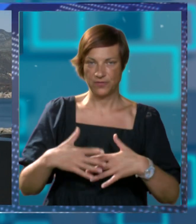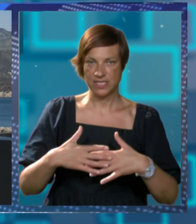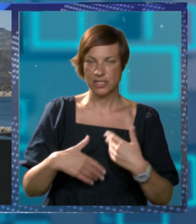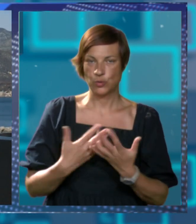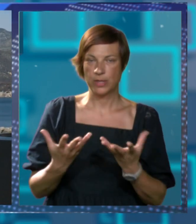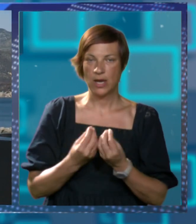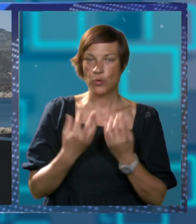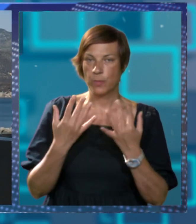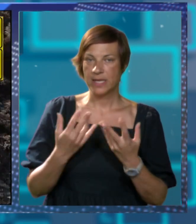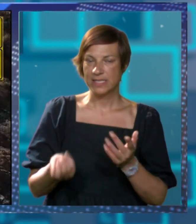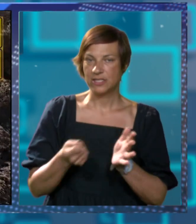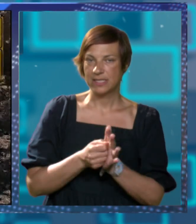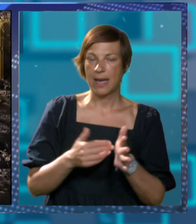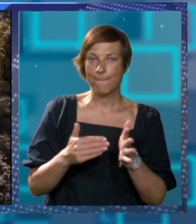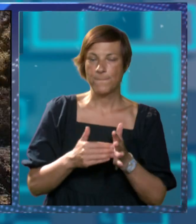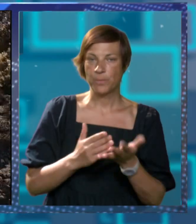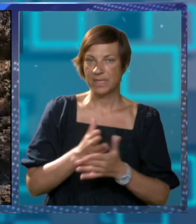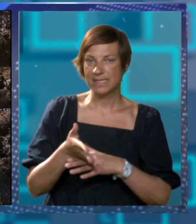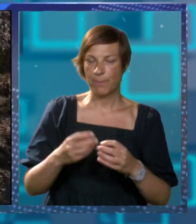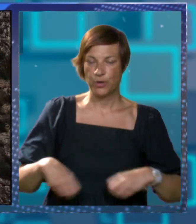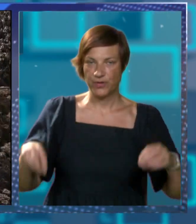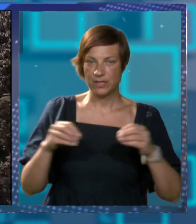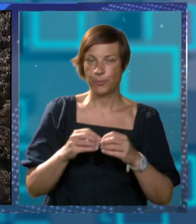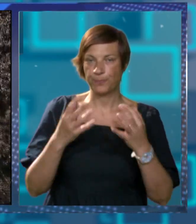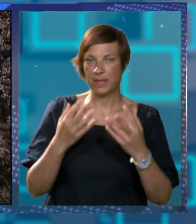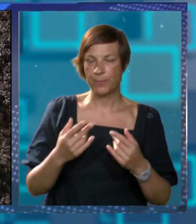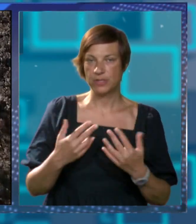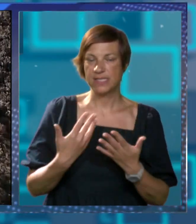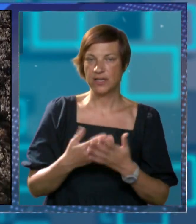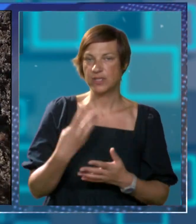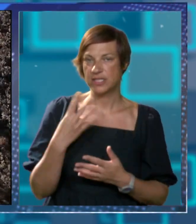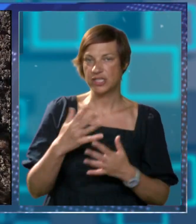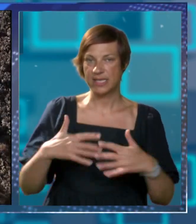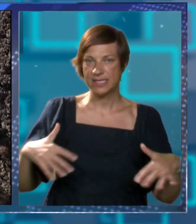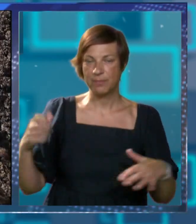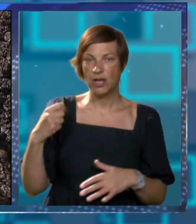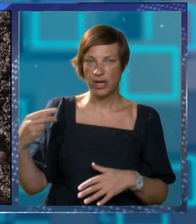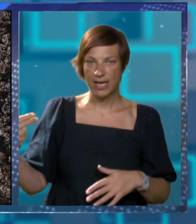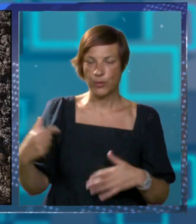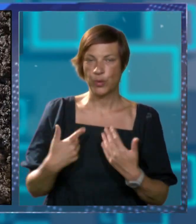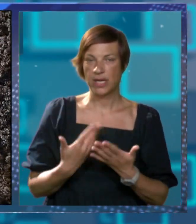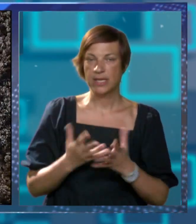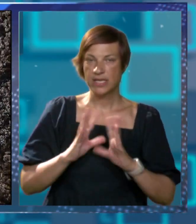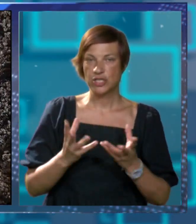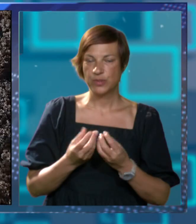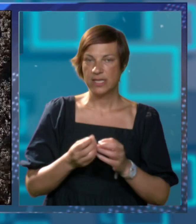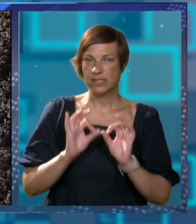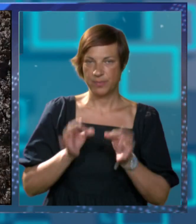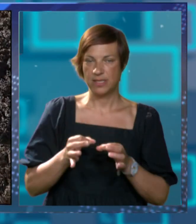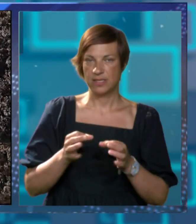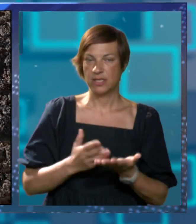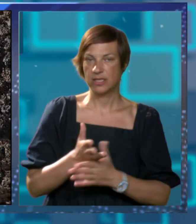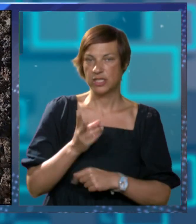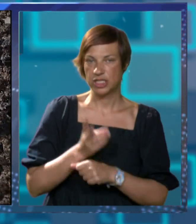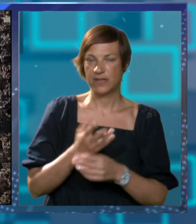infrastrukture. Ukupan iznos sredstava potrebnih za provedbu ovog projekta procjenjuje se na iznos od 14 milijuna eura, te će u cijelosti biti